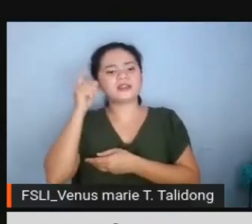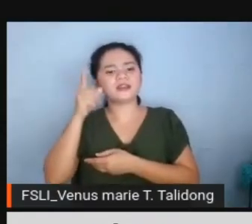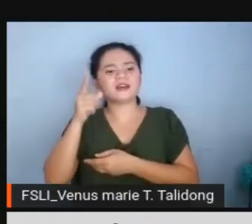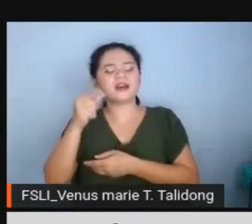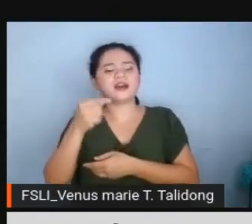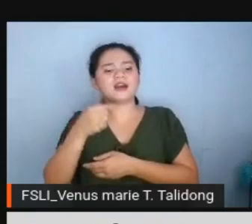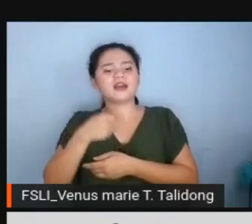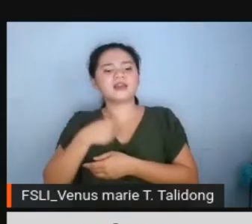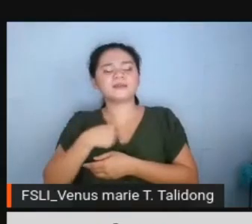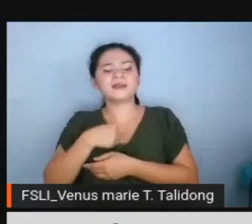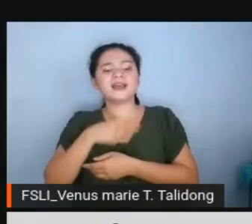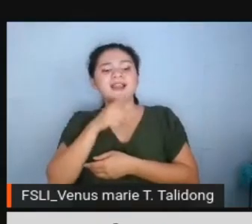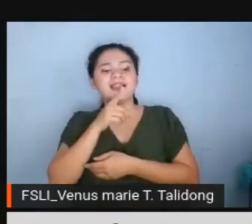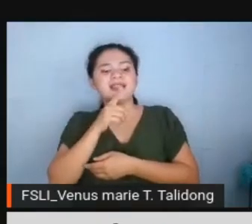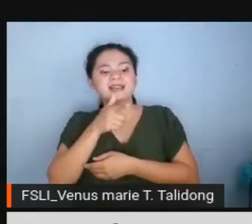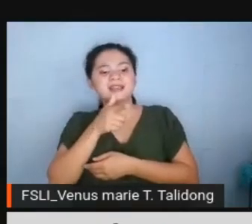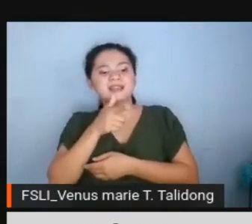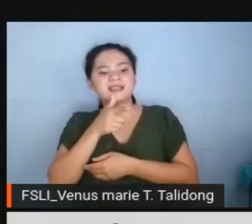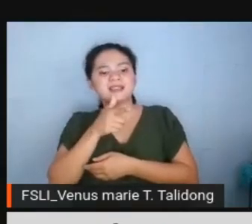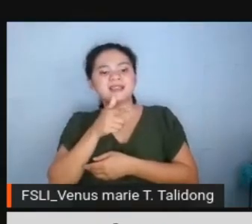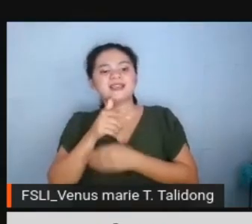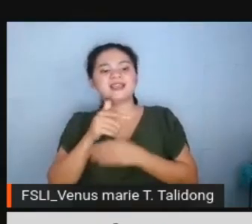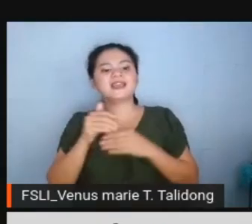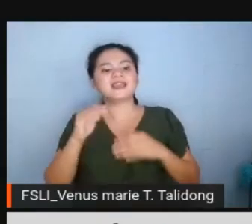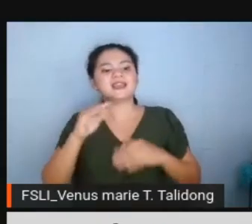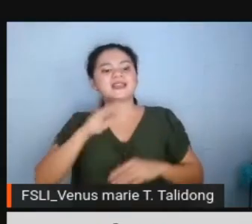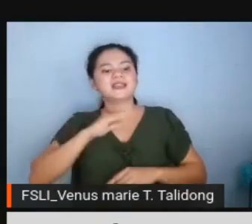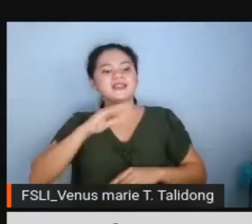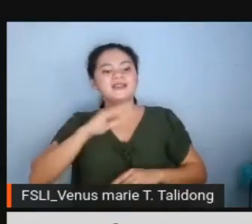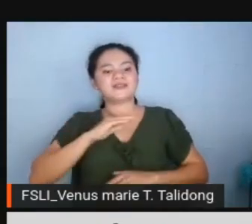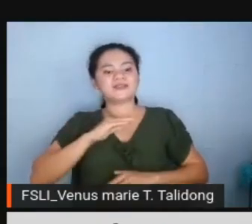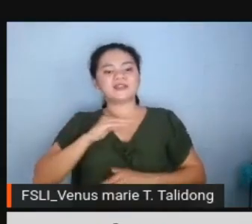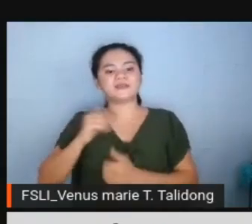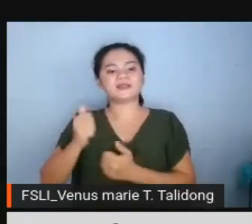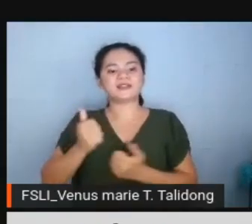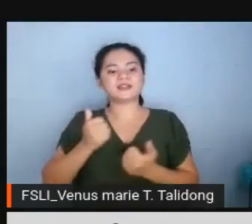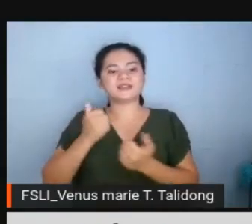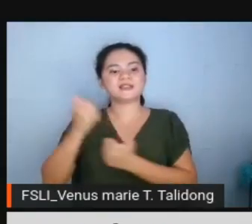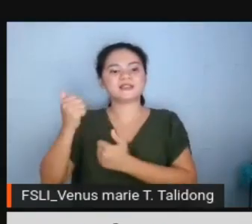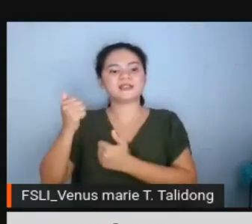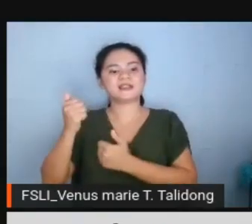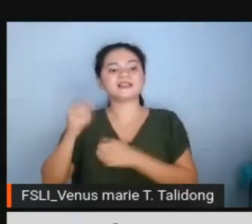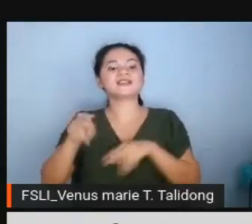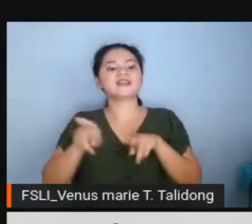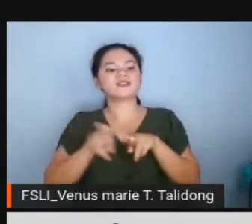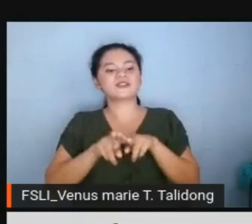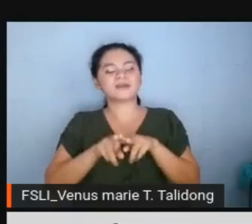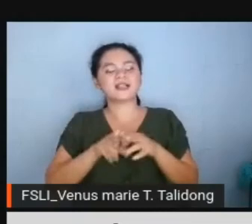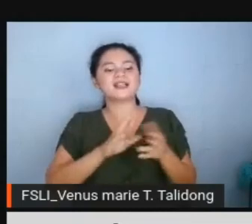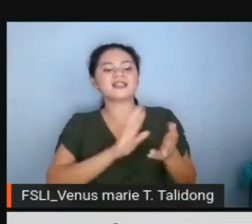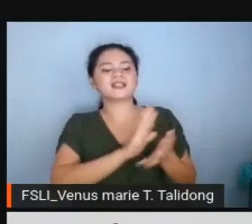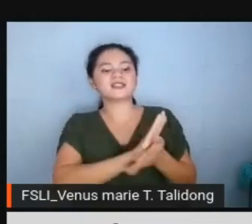enough to be admitted sa traditional school.